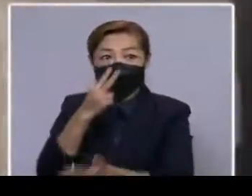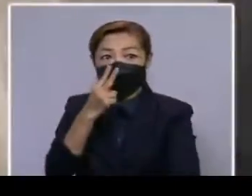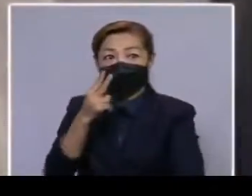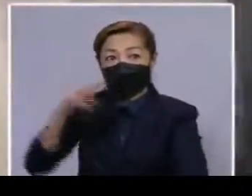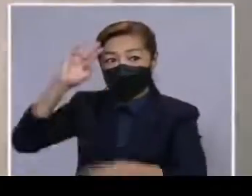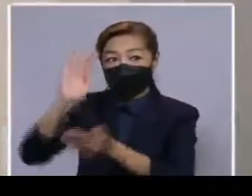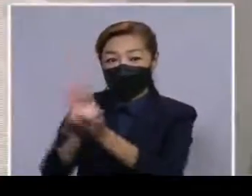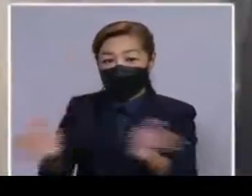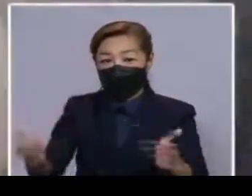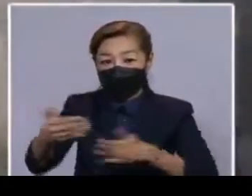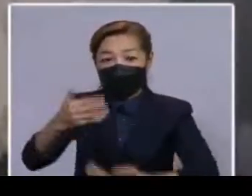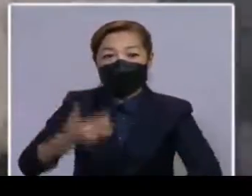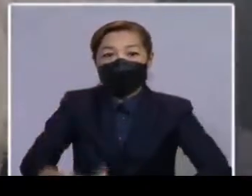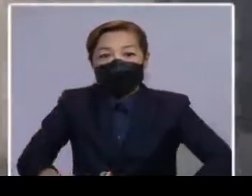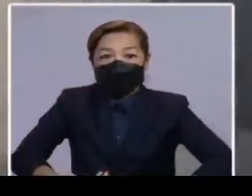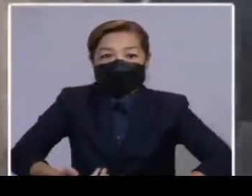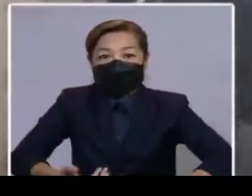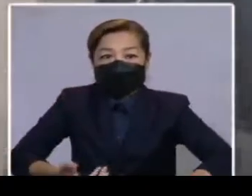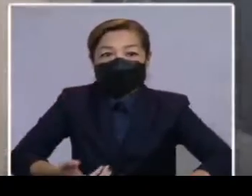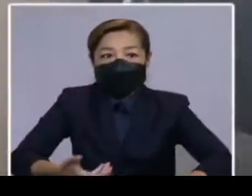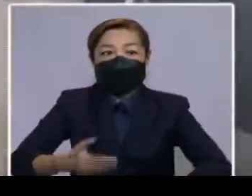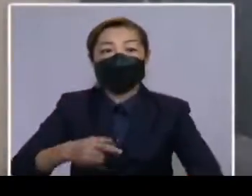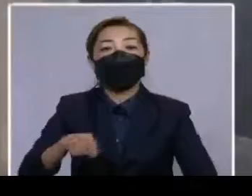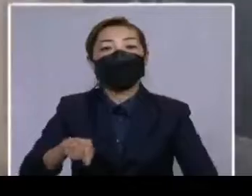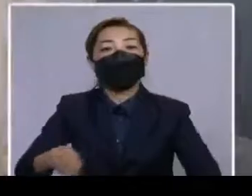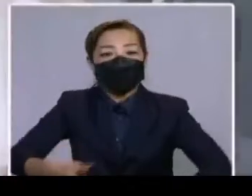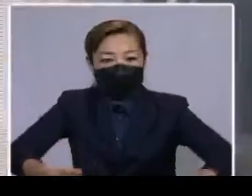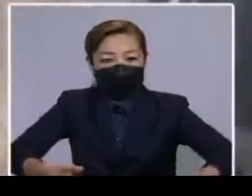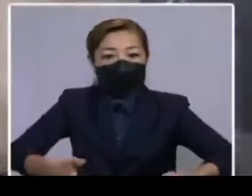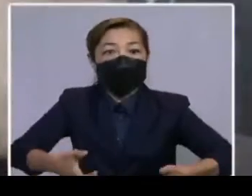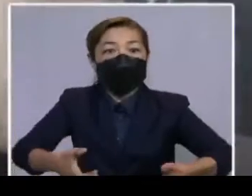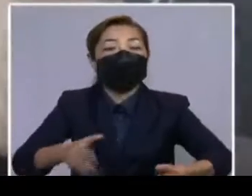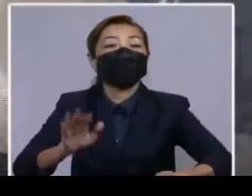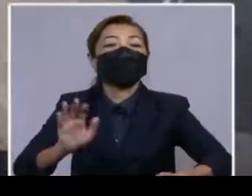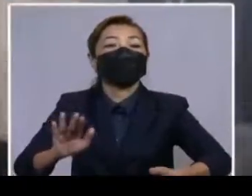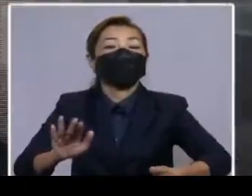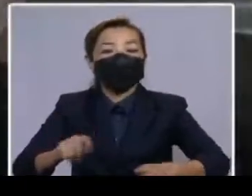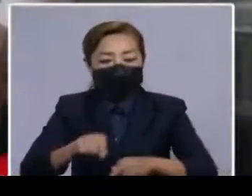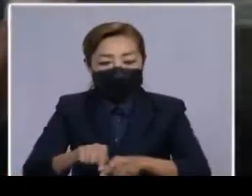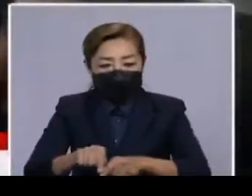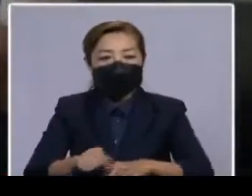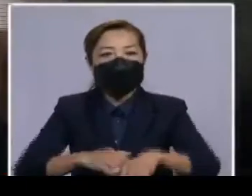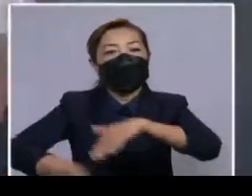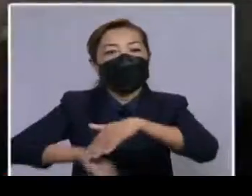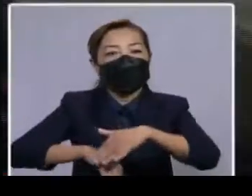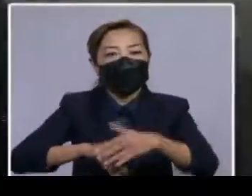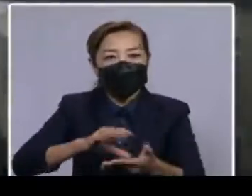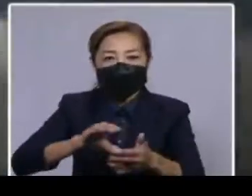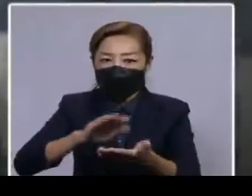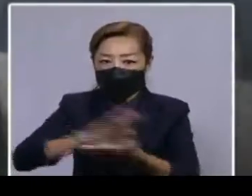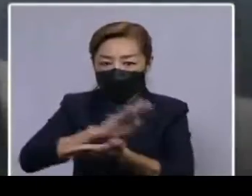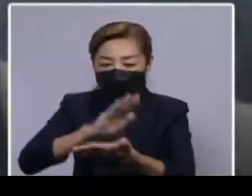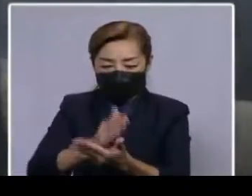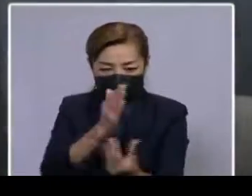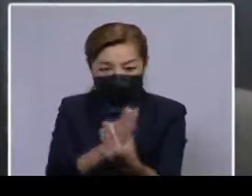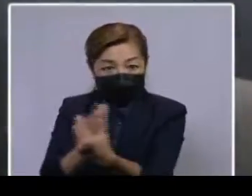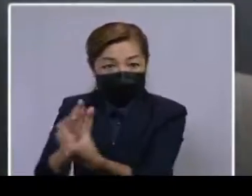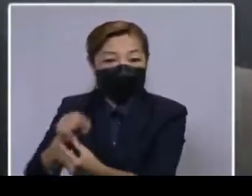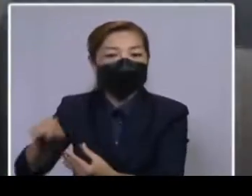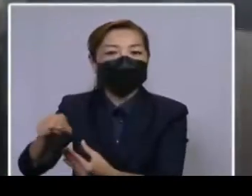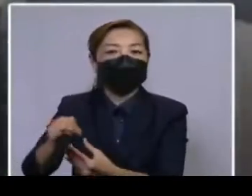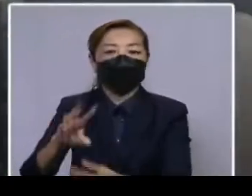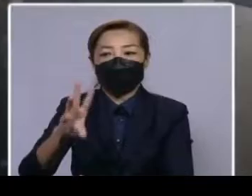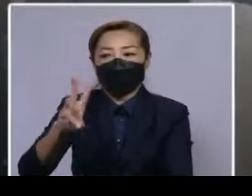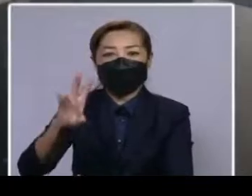แบกรางเอกสารมาแบบนี้นำสำนวนคดีของนายตู้ห่าวจำนวน 13กล่องหนา 67แฟ้มค่ะ